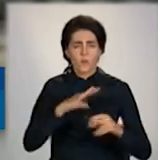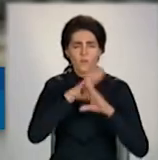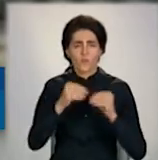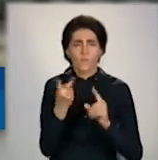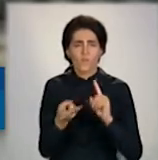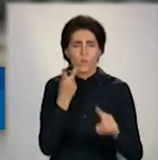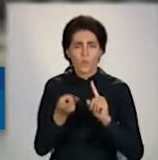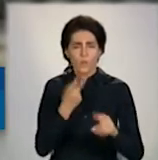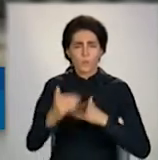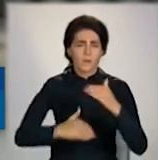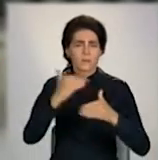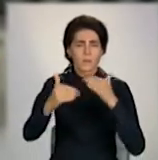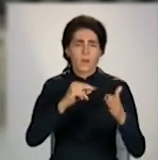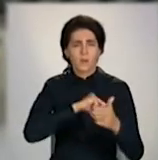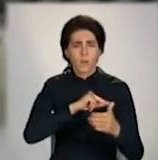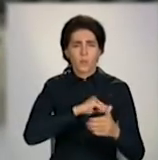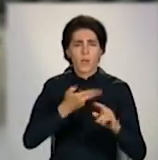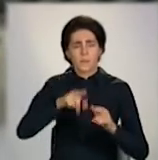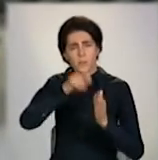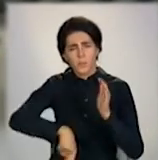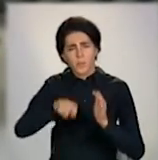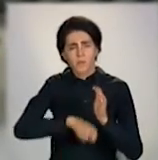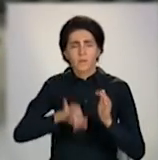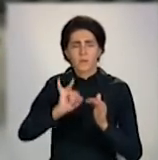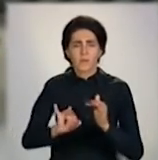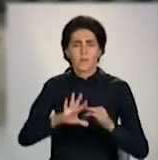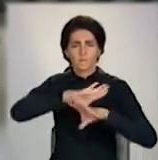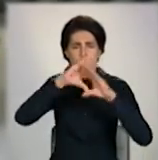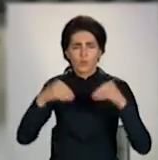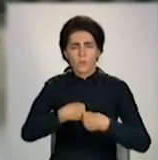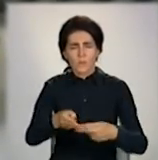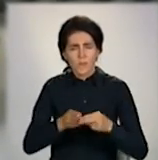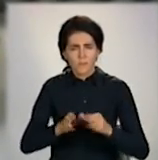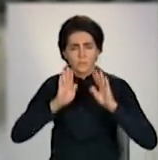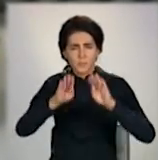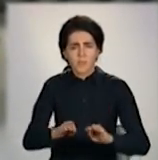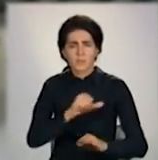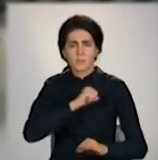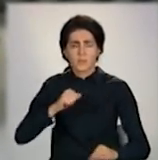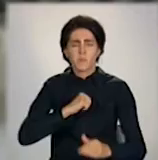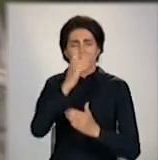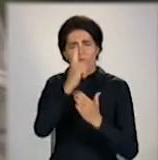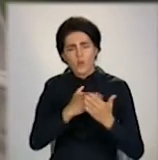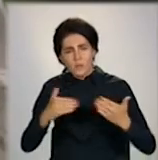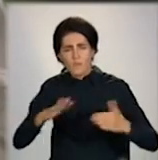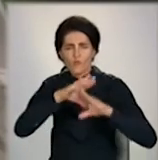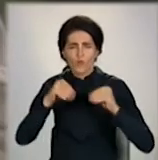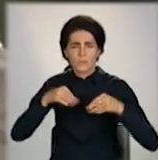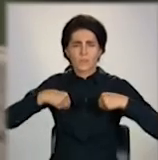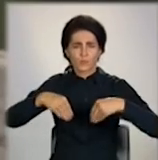Второстепенні роботи – це у нас були ревізія і наладка тракта, вертикального тракта сипучих